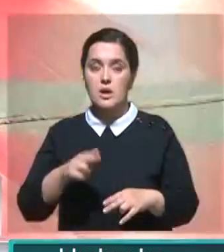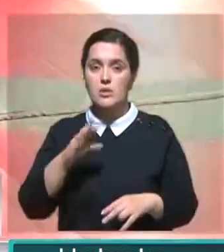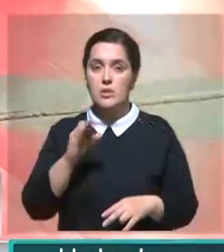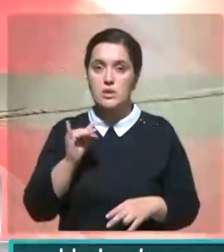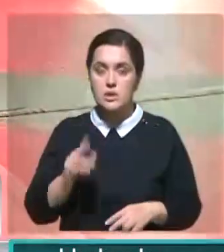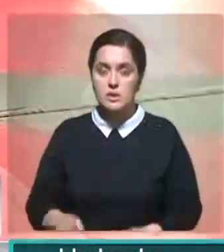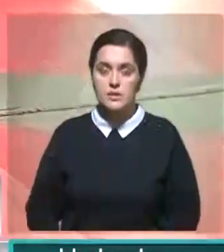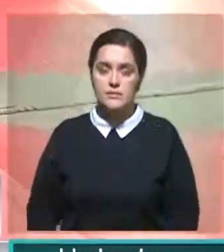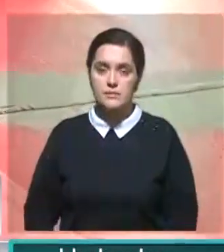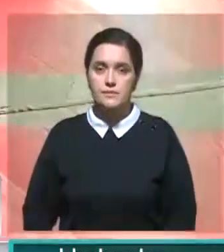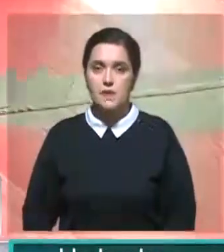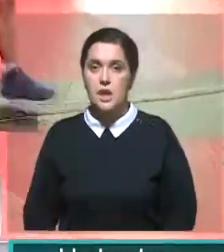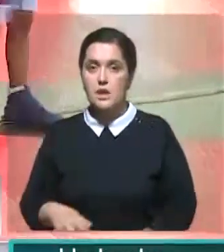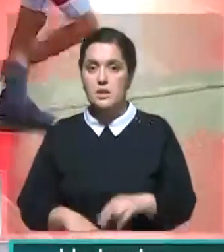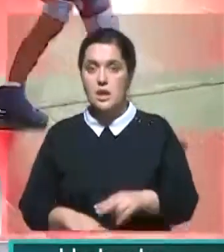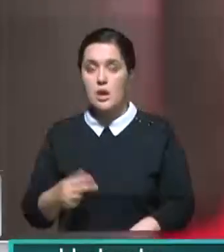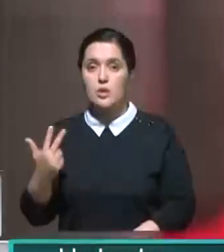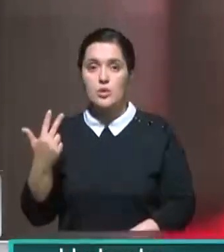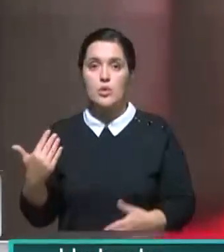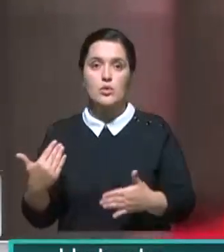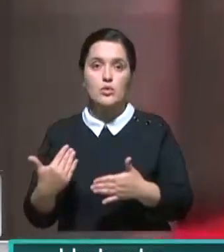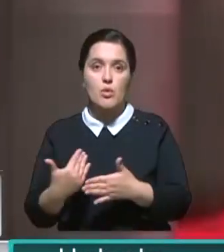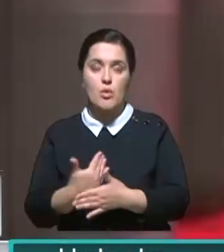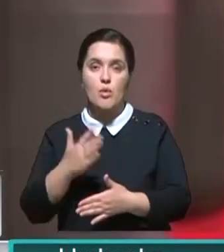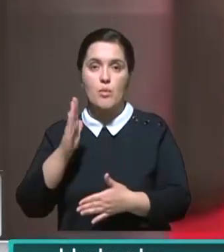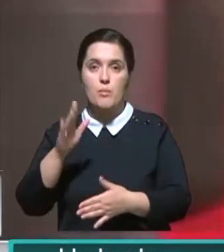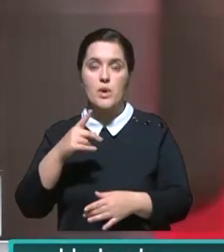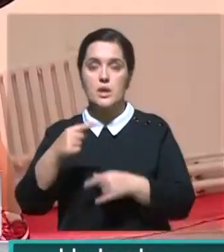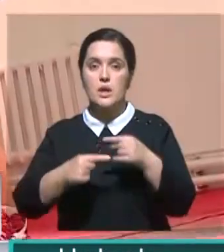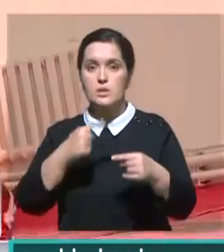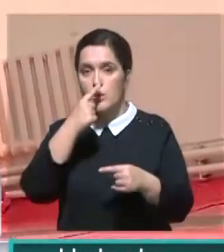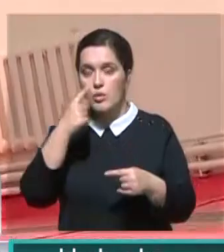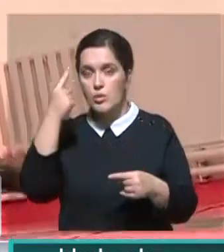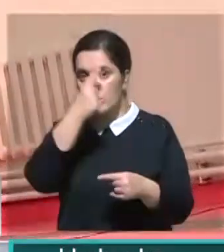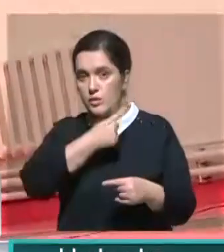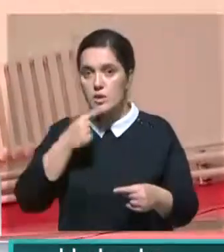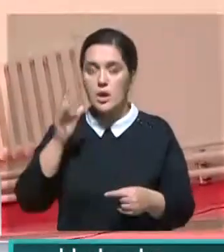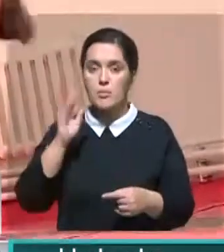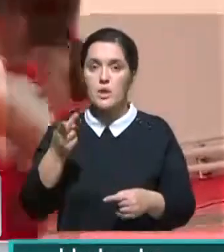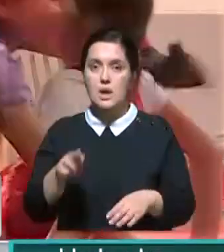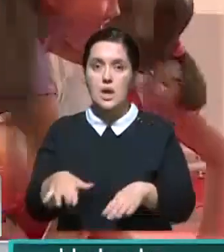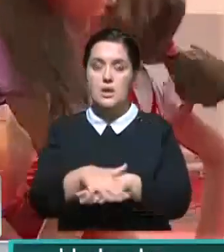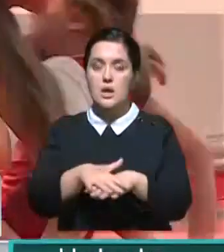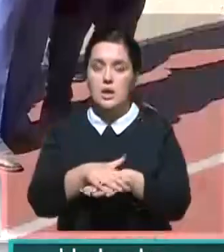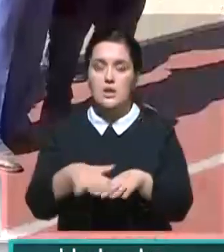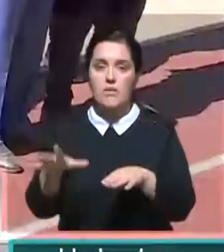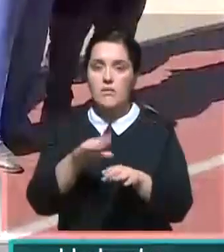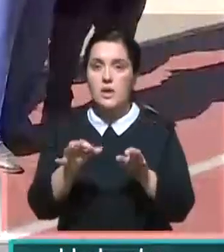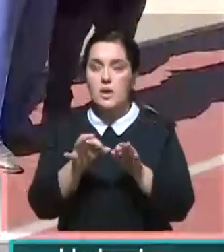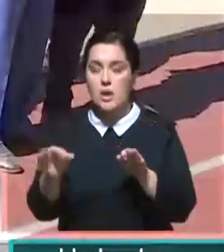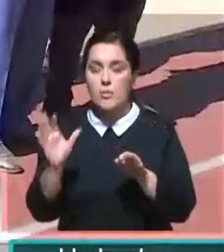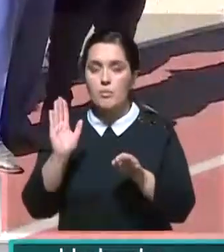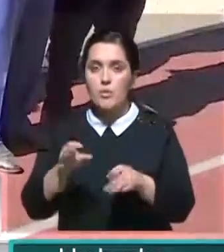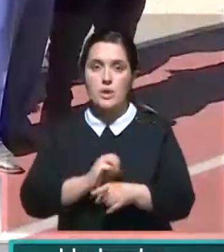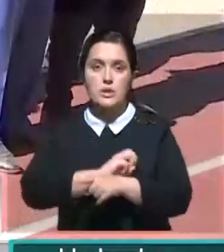Лепсо. Строительство еще 3 новых объектов запланировано на следующий год. Таким образом, для населения всех районов области будет